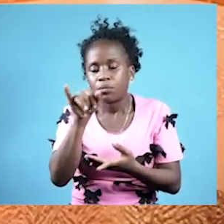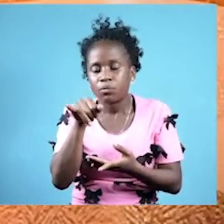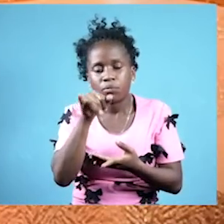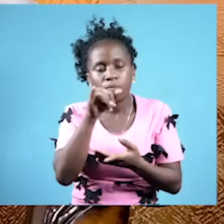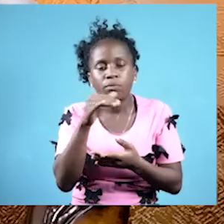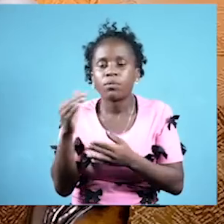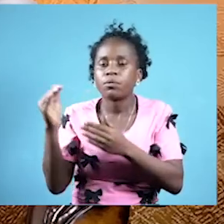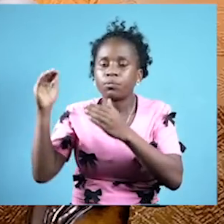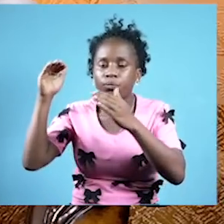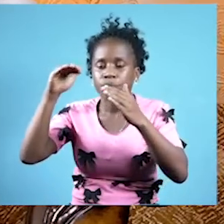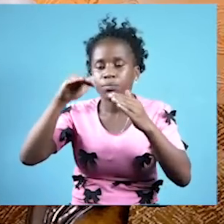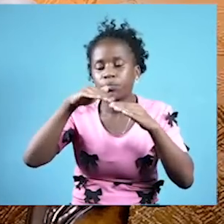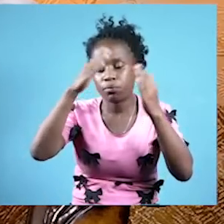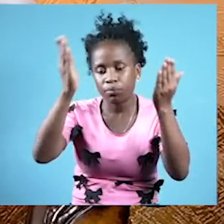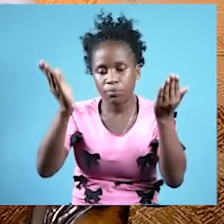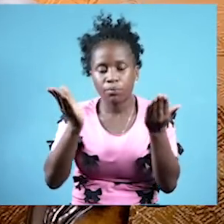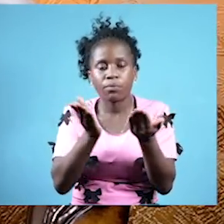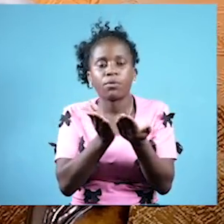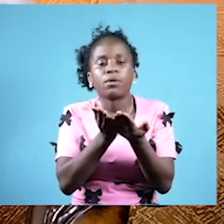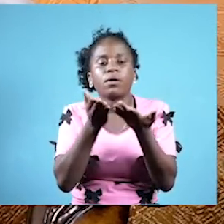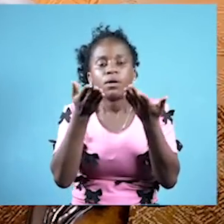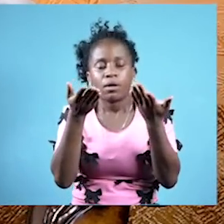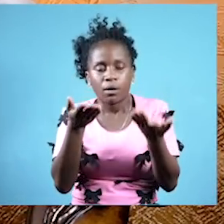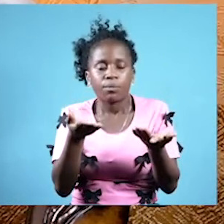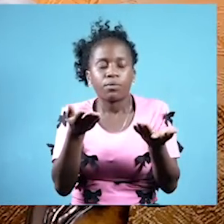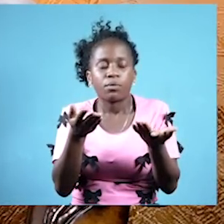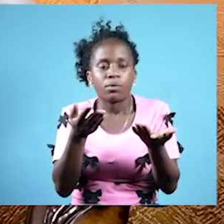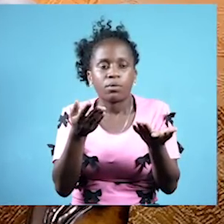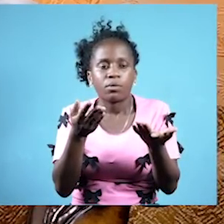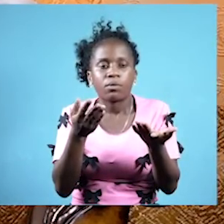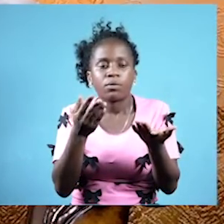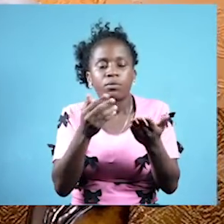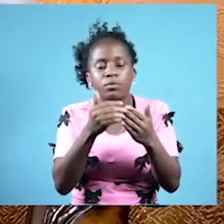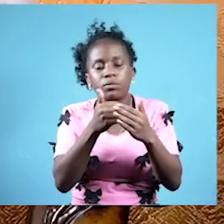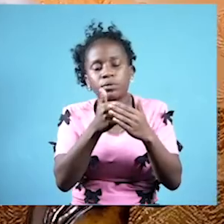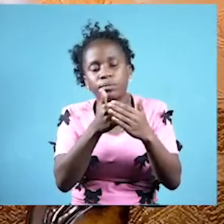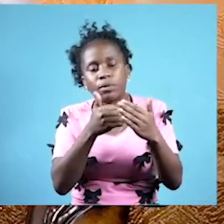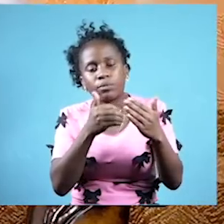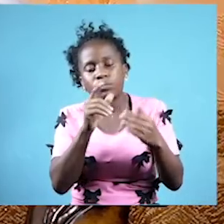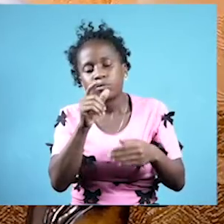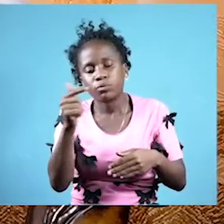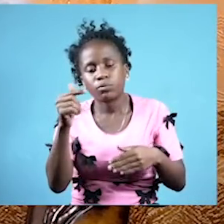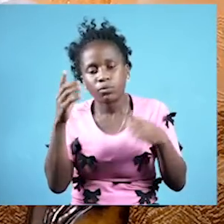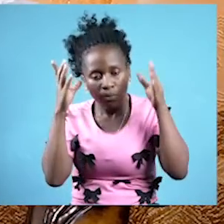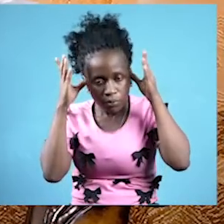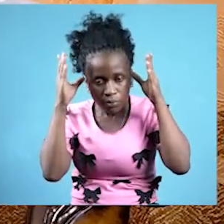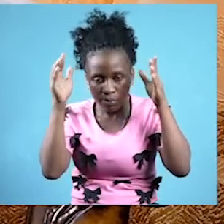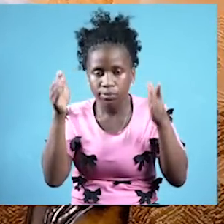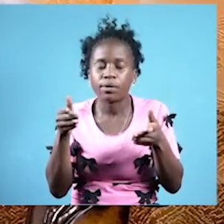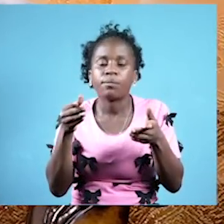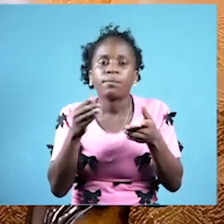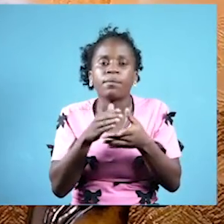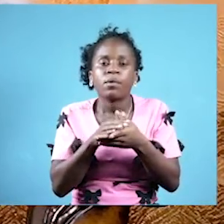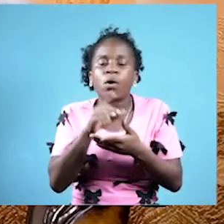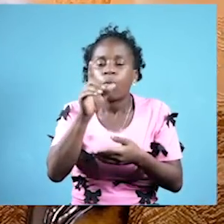sawa. Imeletwa kwa watu wote wa zama zote. Sawa. Kwa sababu kwa hiyo wewe kwa sababu ulifuata mwenendo huo ndio maana mpaka